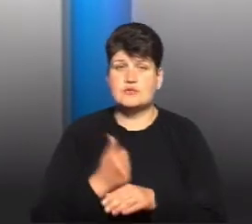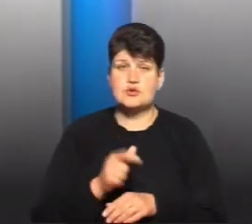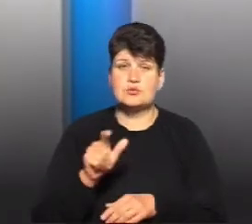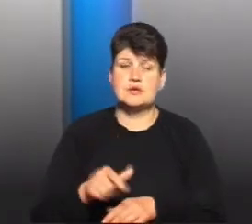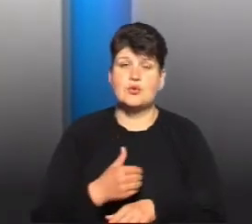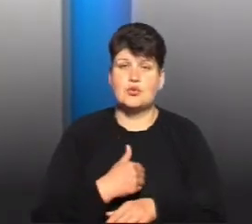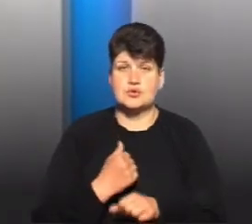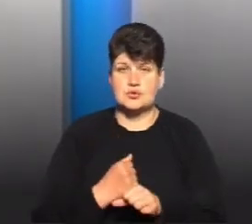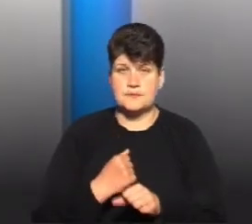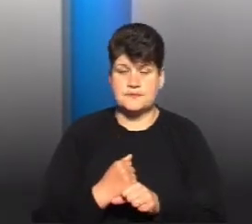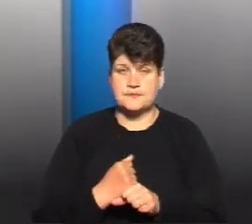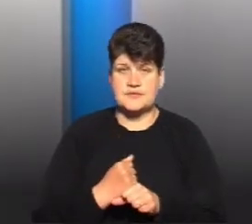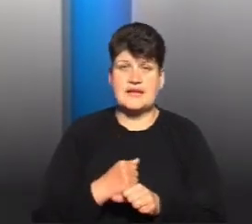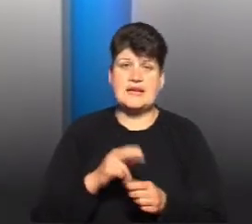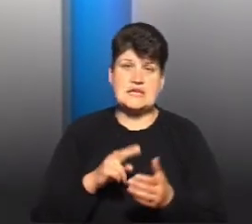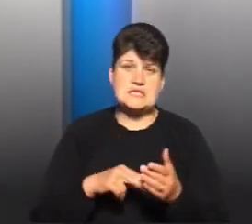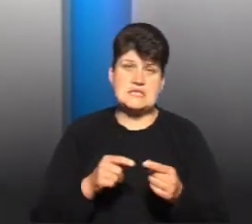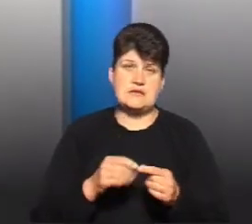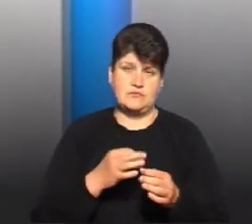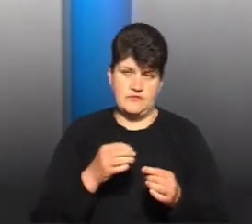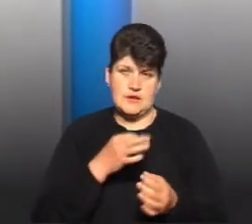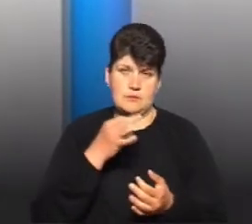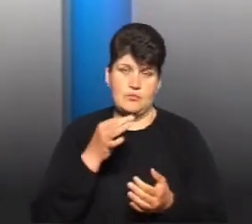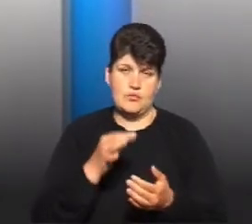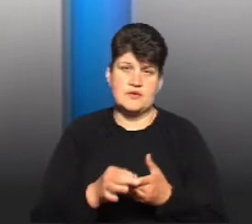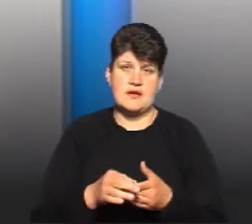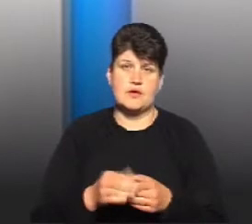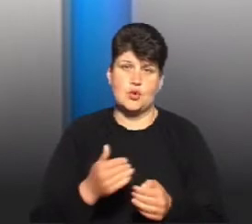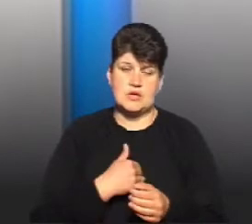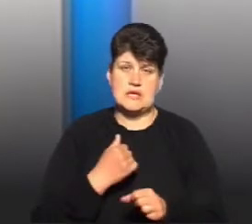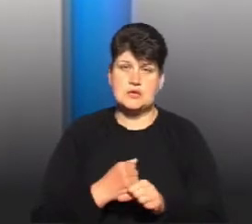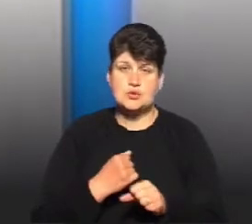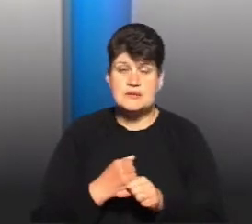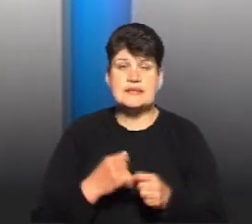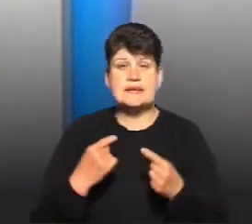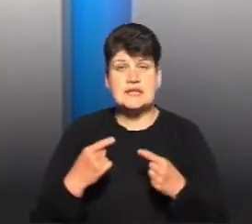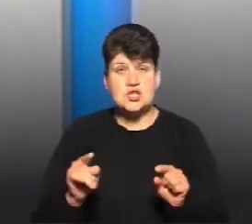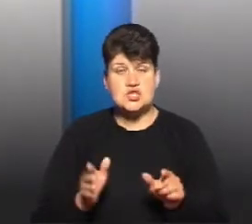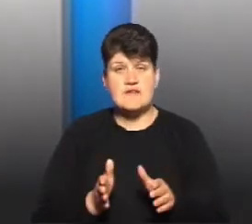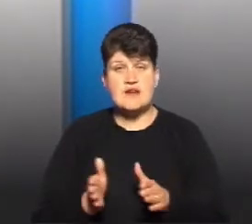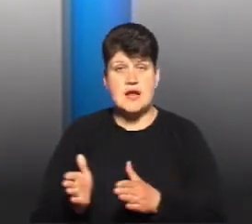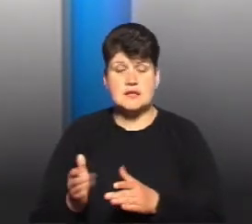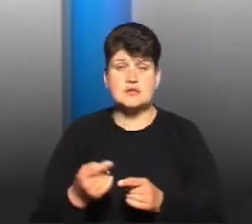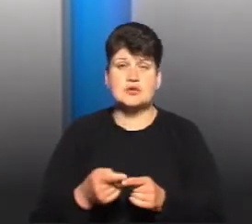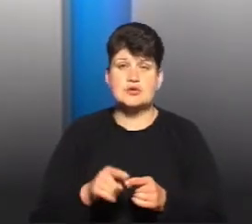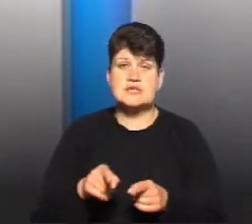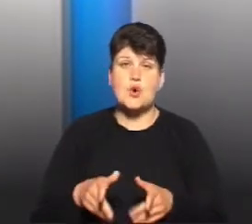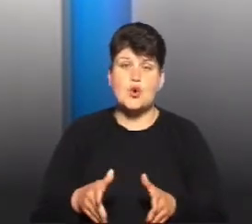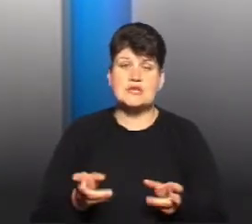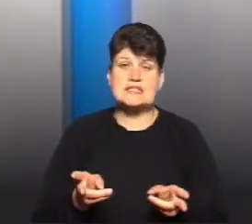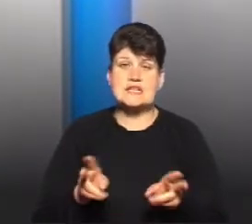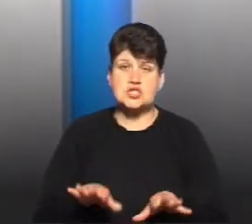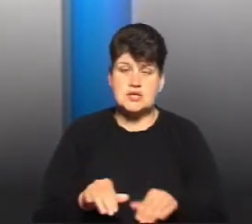був відповідальний і дійсно хотів це зробити. Інший варіант, якщо ці городи залишилися за межами, вони не